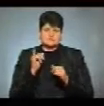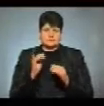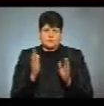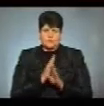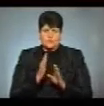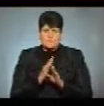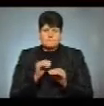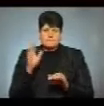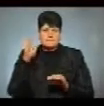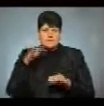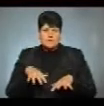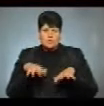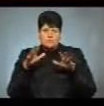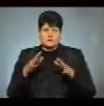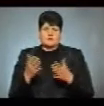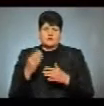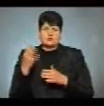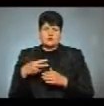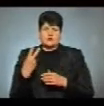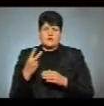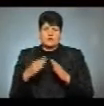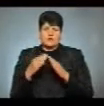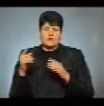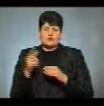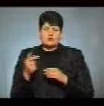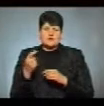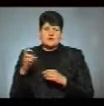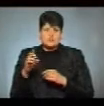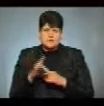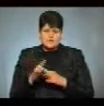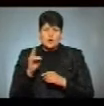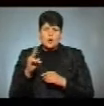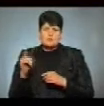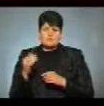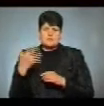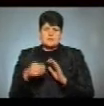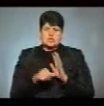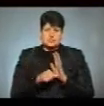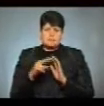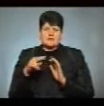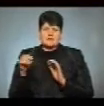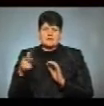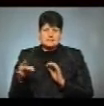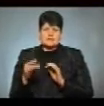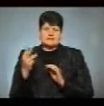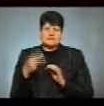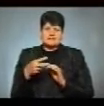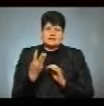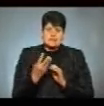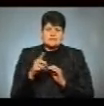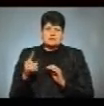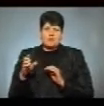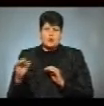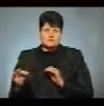Підтоплені домогосподарств. Бережанський – 42 домогосподарства, Козівський – 56, Підгаєцький – 23, Зборівський